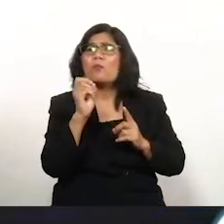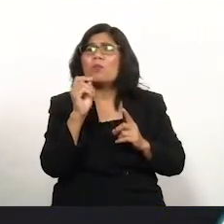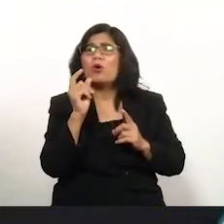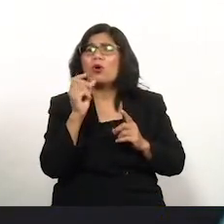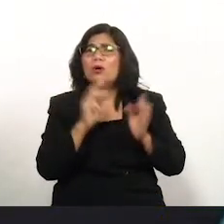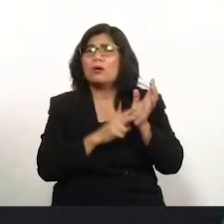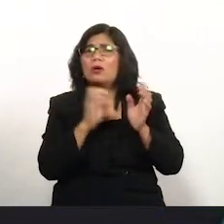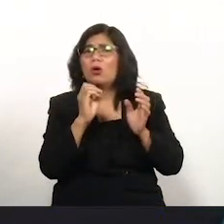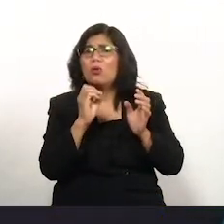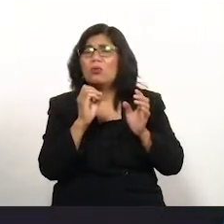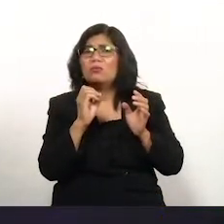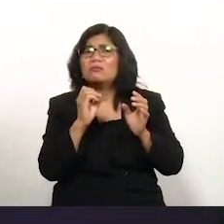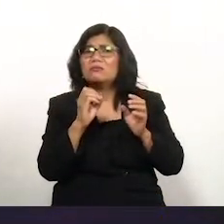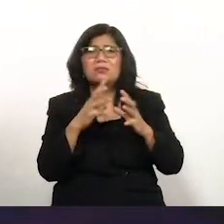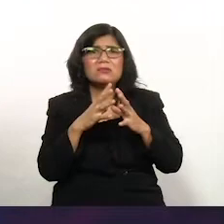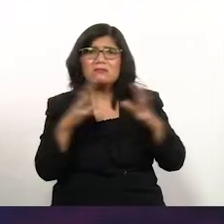besar